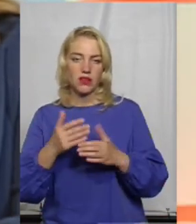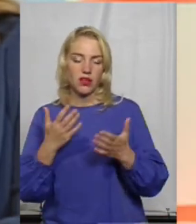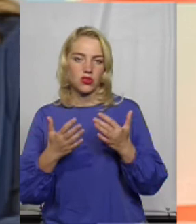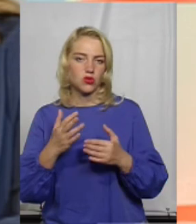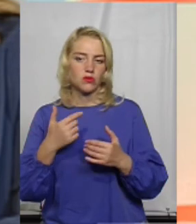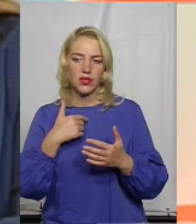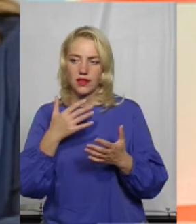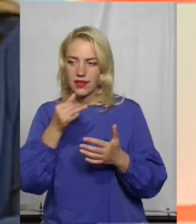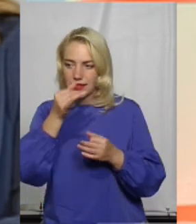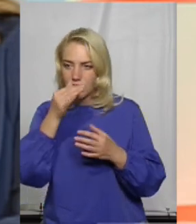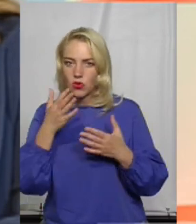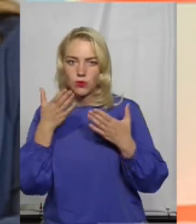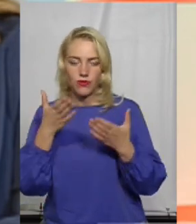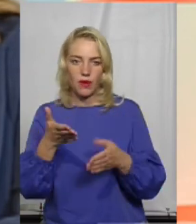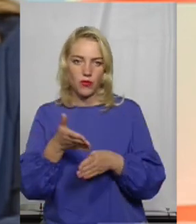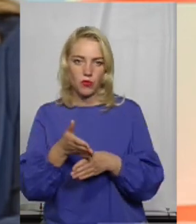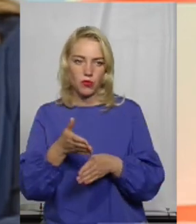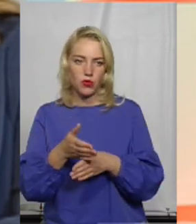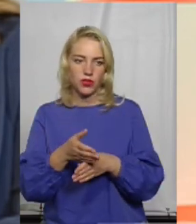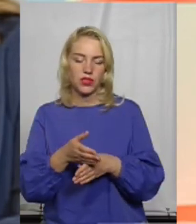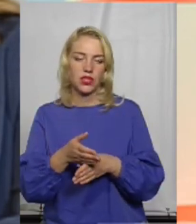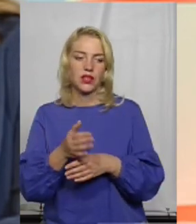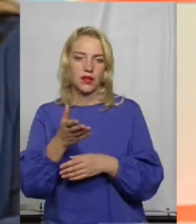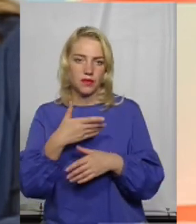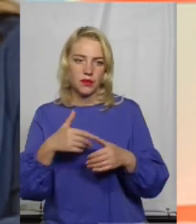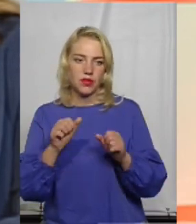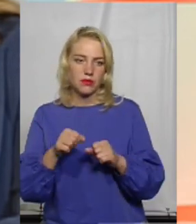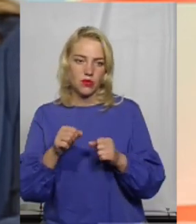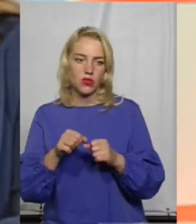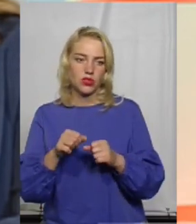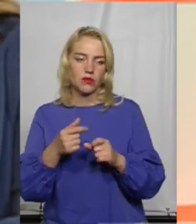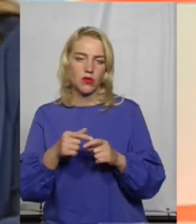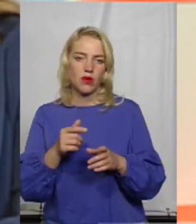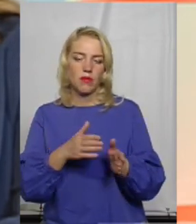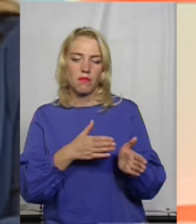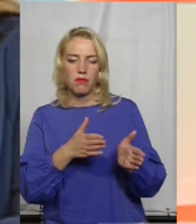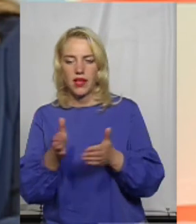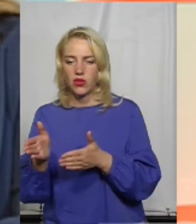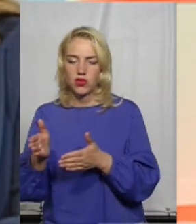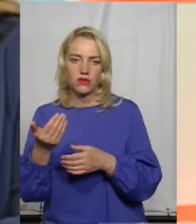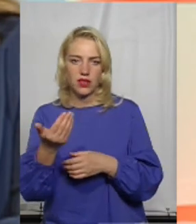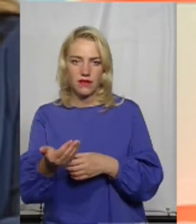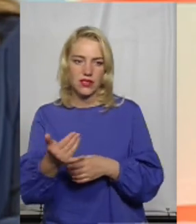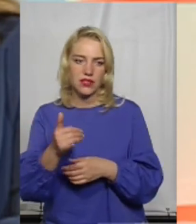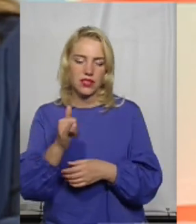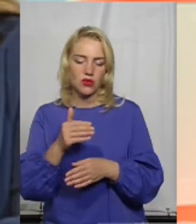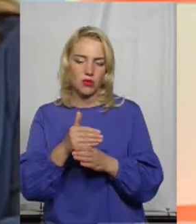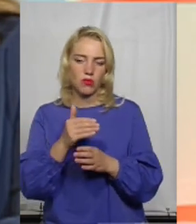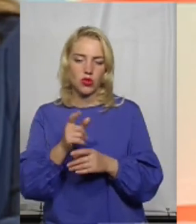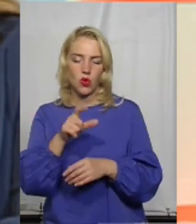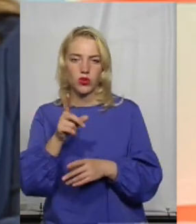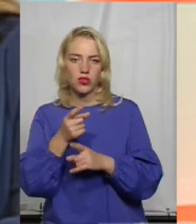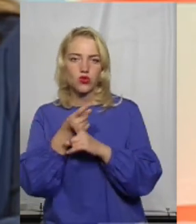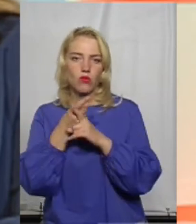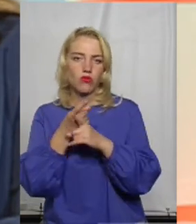разі, якщо ми не зможемо вам допомогти безпосередньо, ми зможемо переадресувати вас і допомогти, і десь